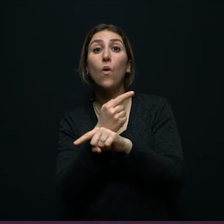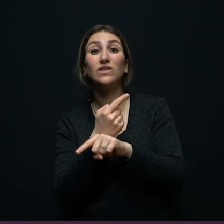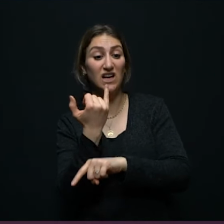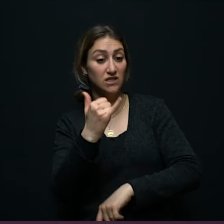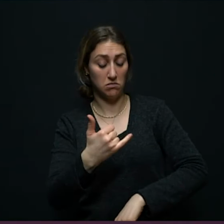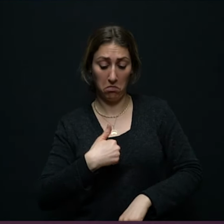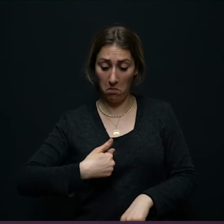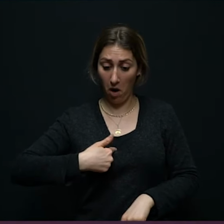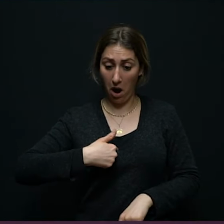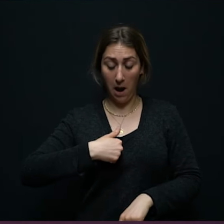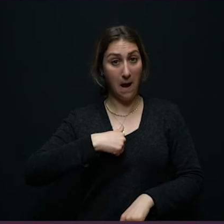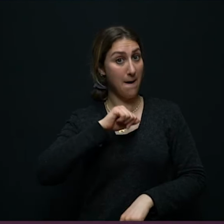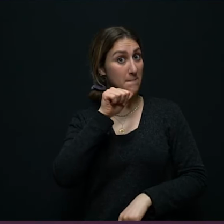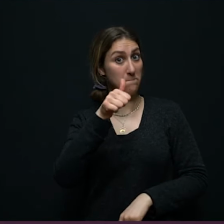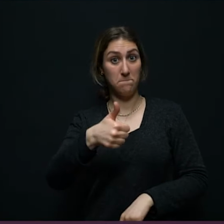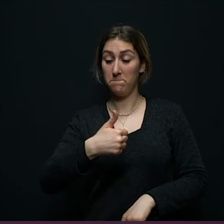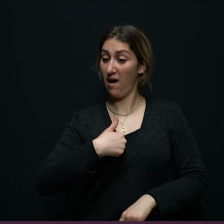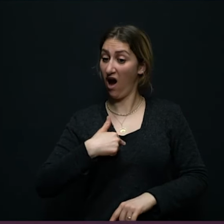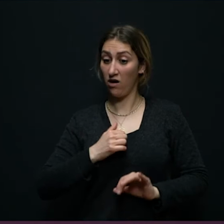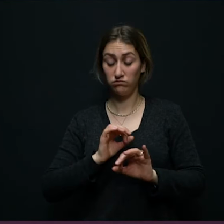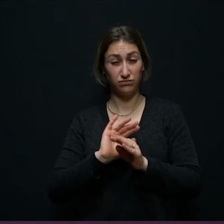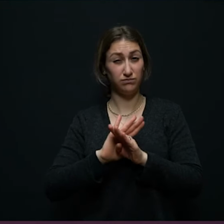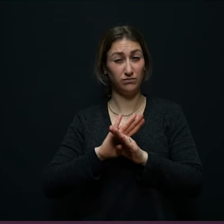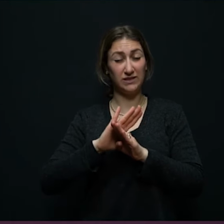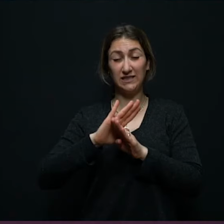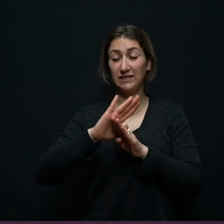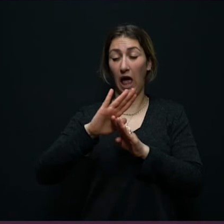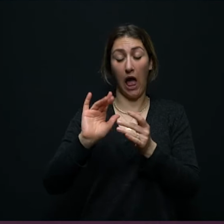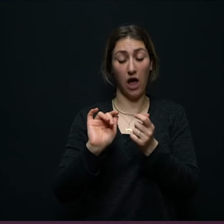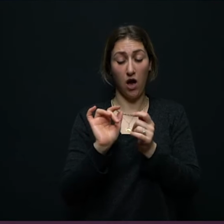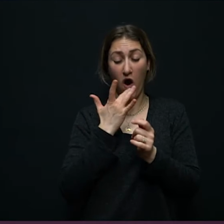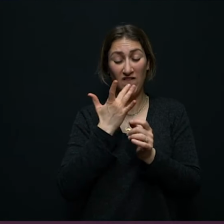marche pas dans la sainteté va connaître des tribulations